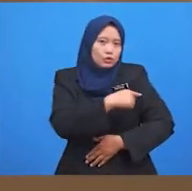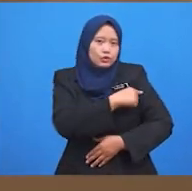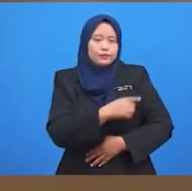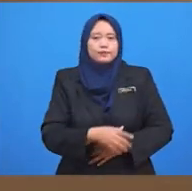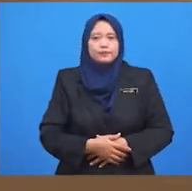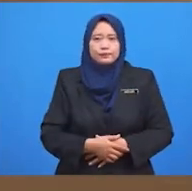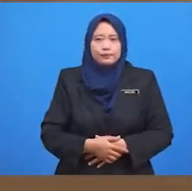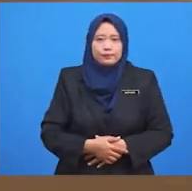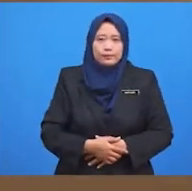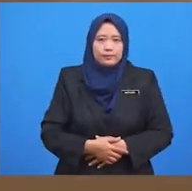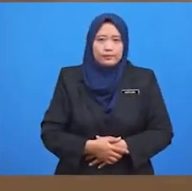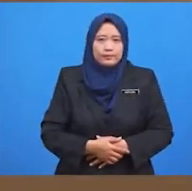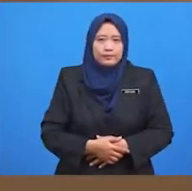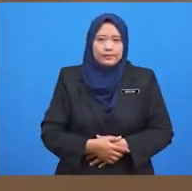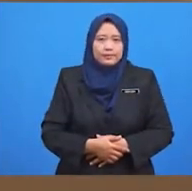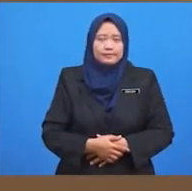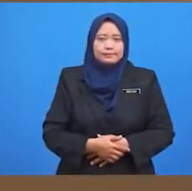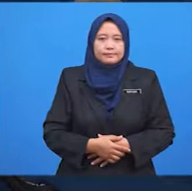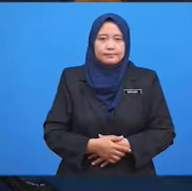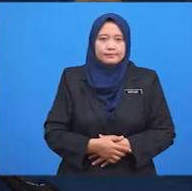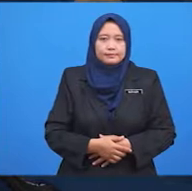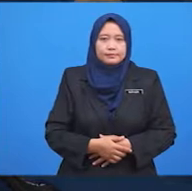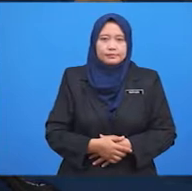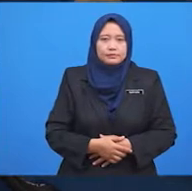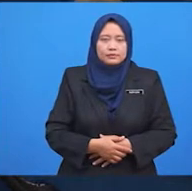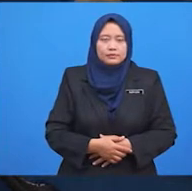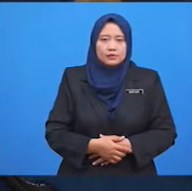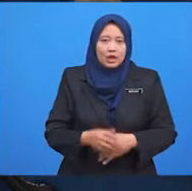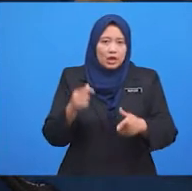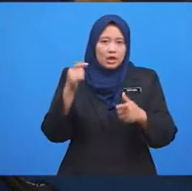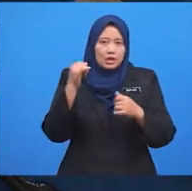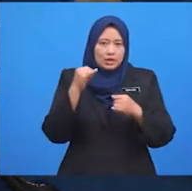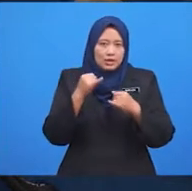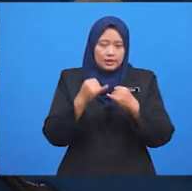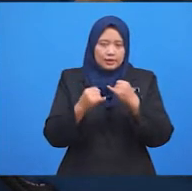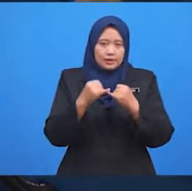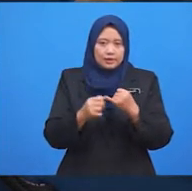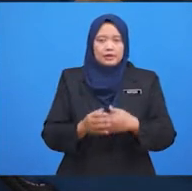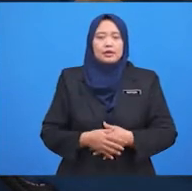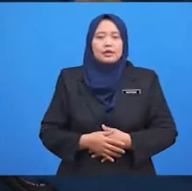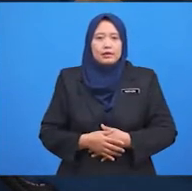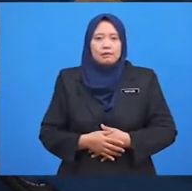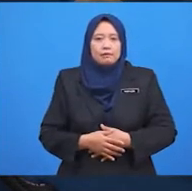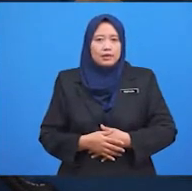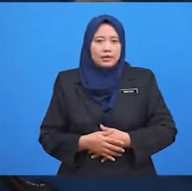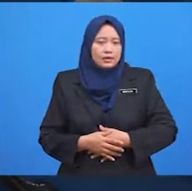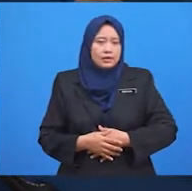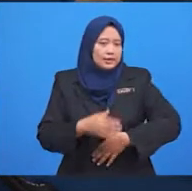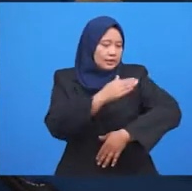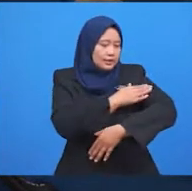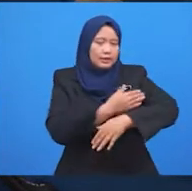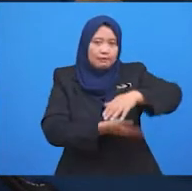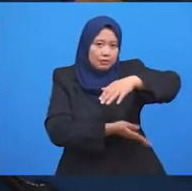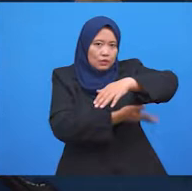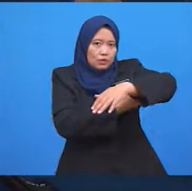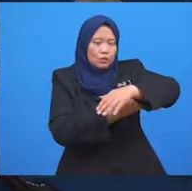Akhir sekali, bahagian dengan bawah, gerakan